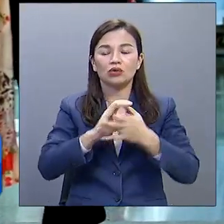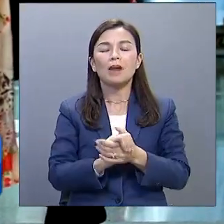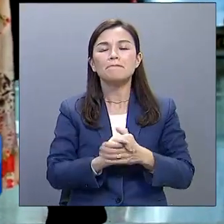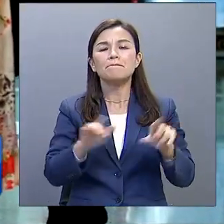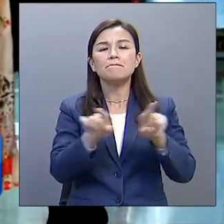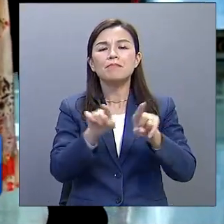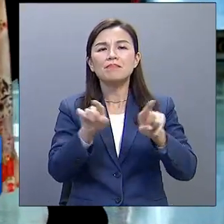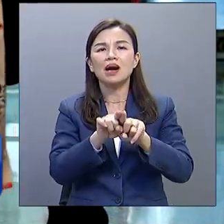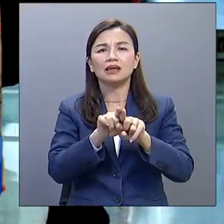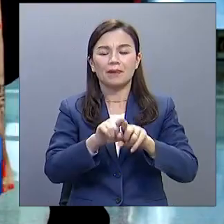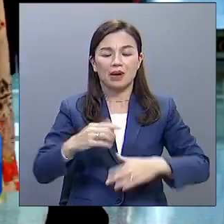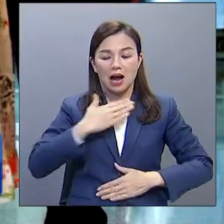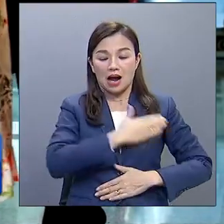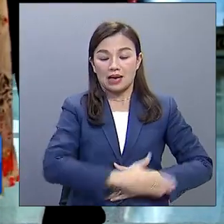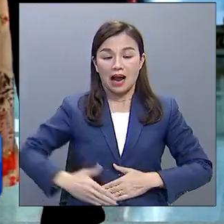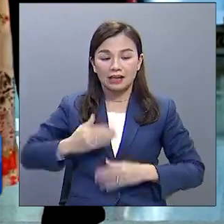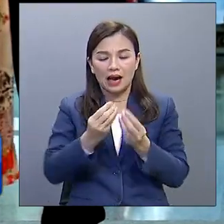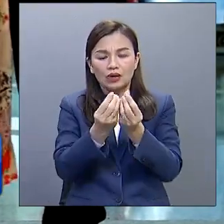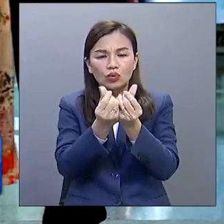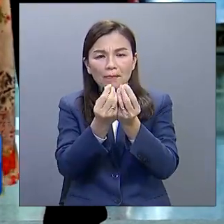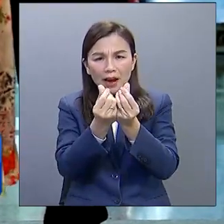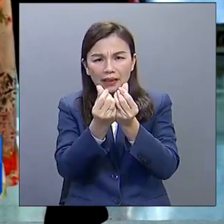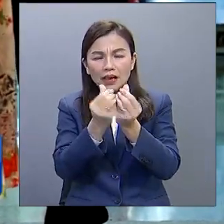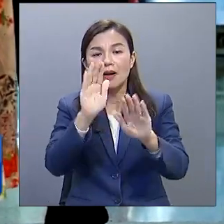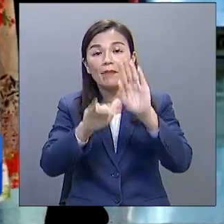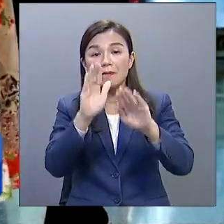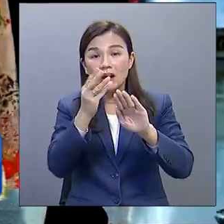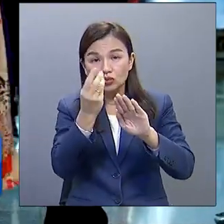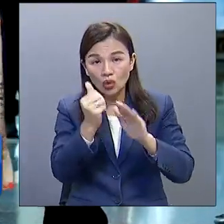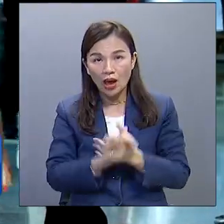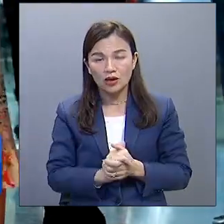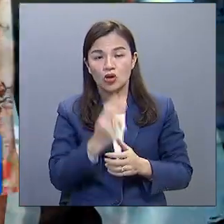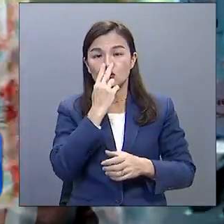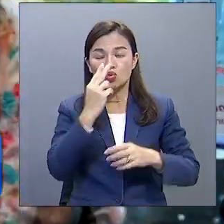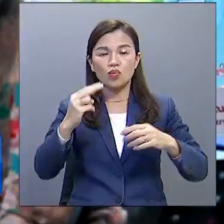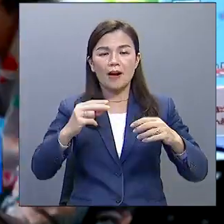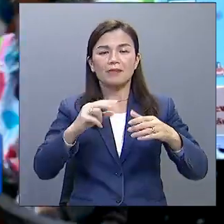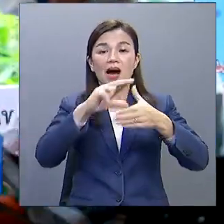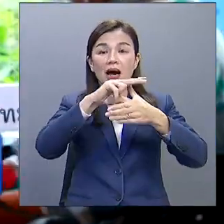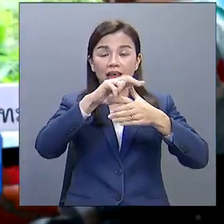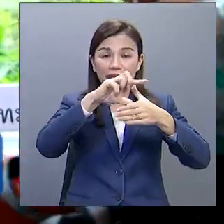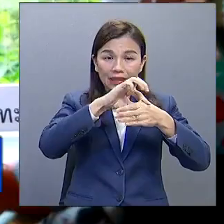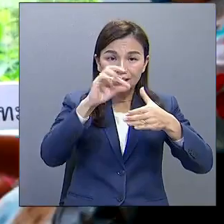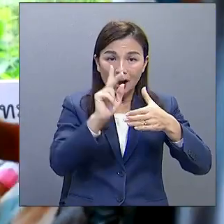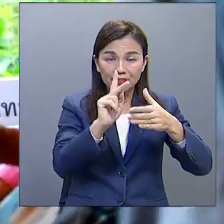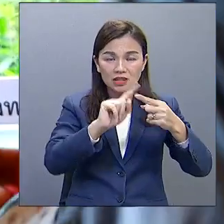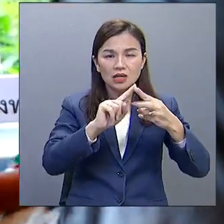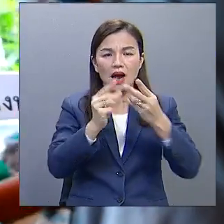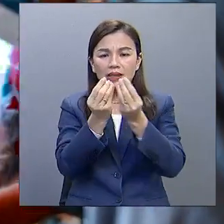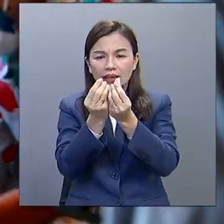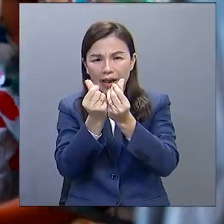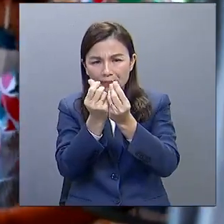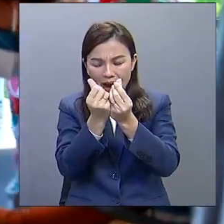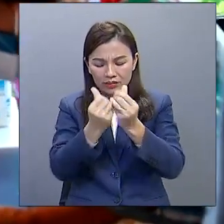ขาเรียก body composition analyzer ประเมินสัดส่วนของร่างกายมันก็จะดูได้ทั้งกล้ามเนื้อทั้งไขมันในช่อง